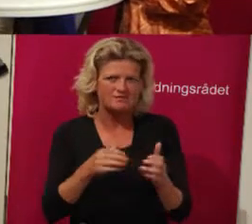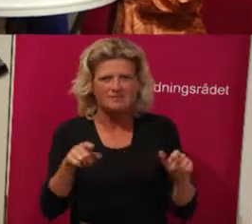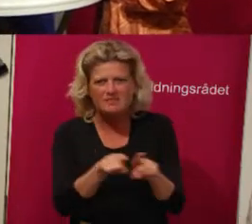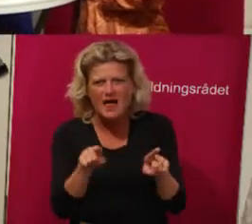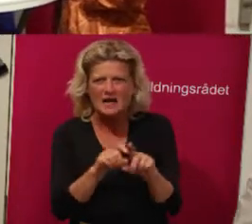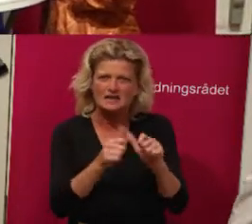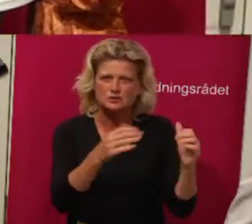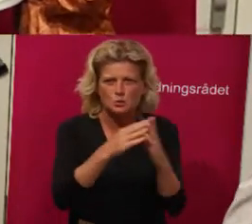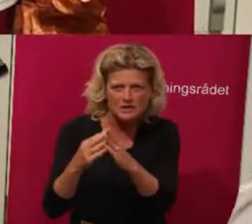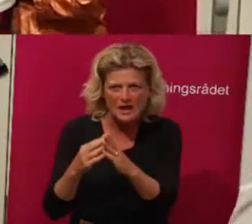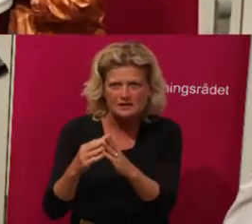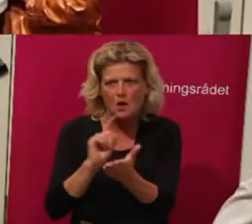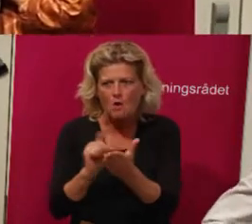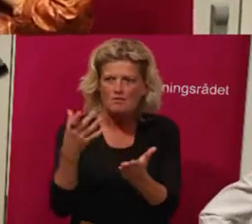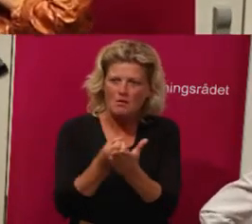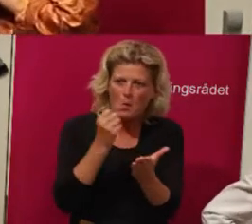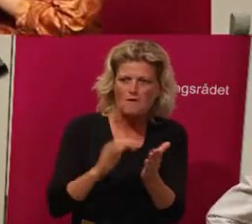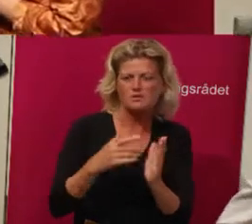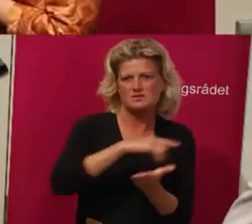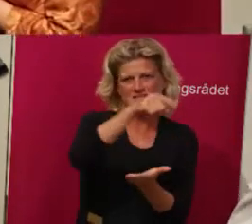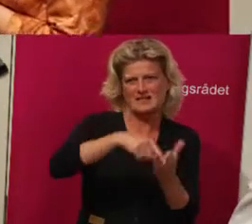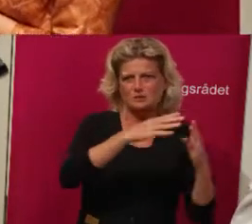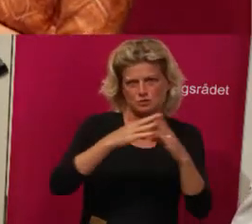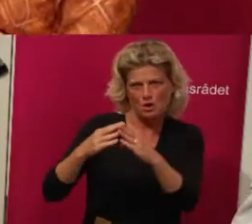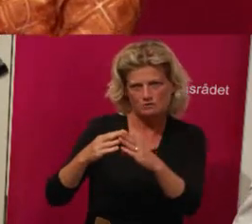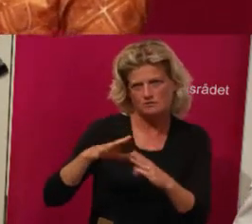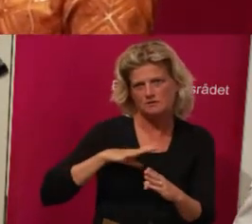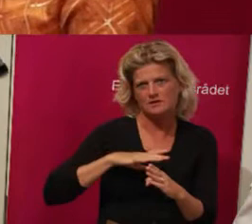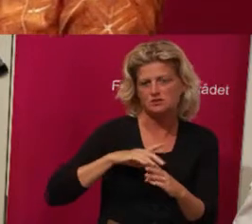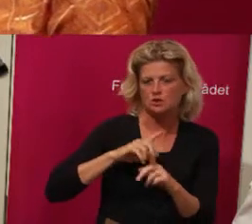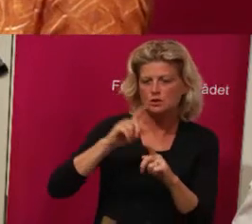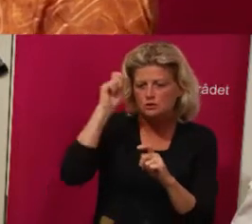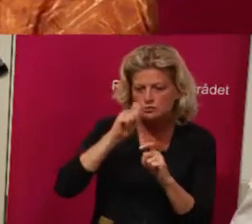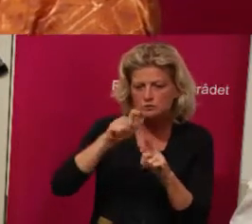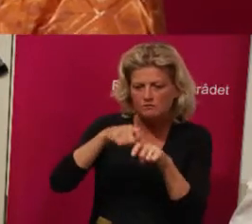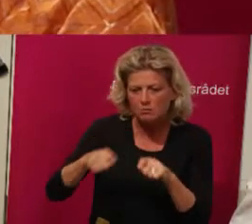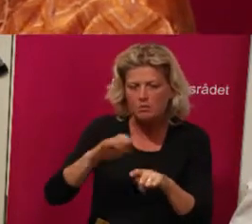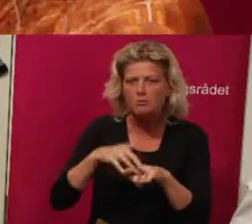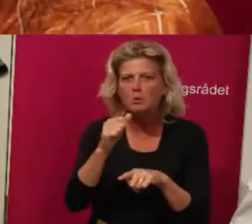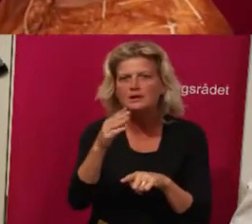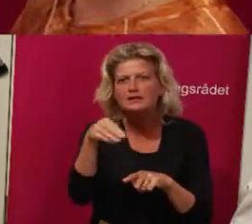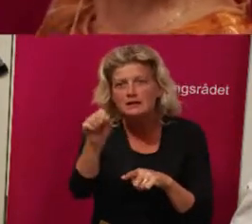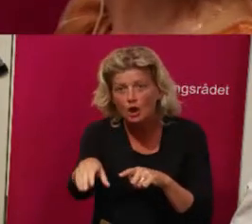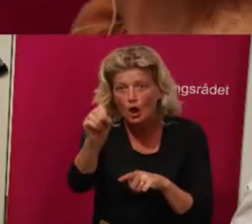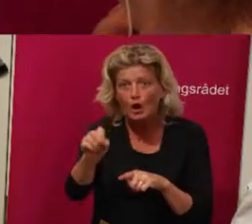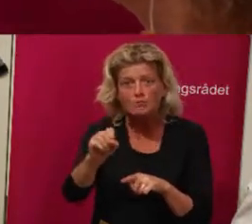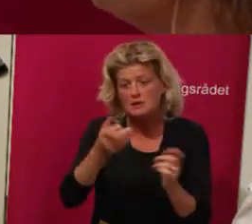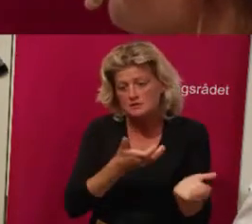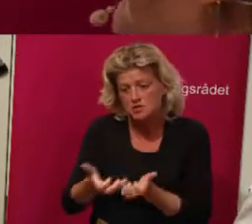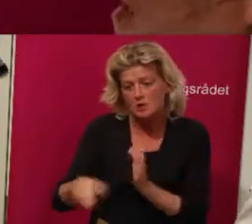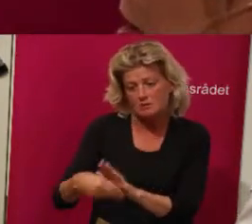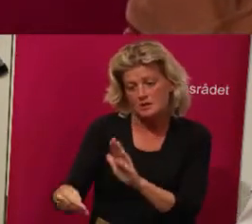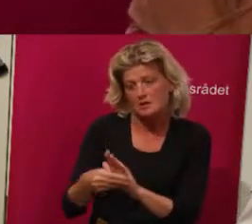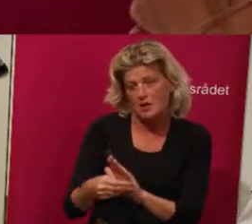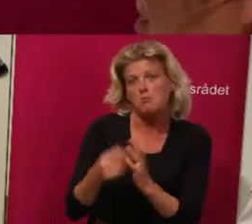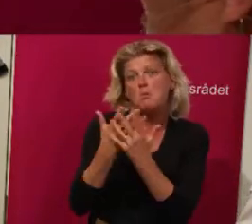sina grannar helt enkelt. Det finns ju studieverksamhet, studieförbundsverksamhet på Lidingö, fast de inte haft något kommunalt bidrag till studieförbunden på många